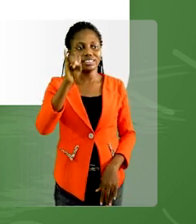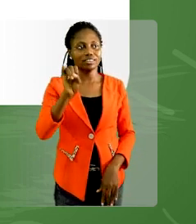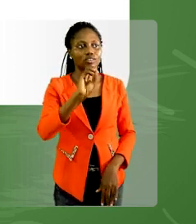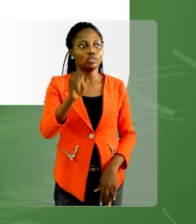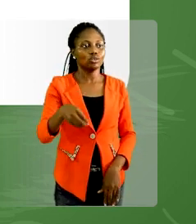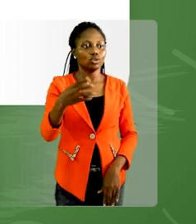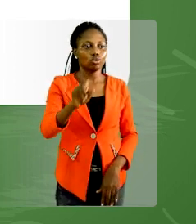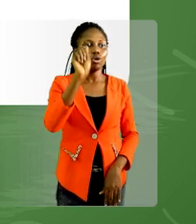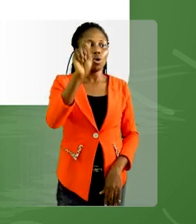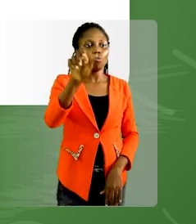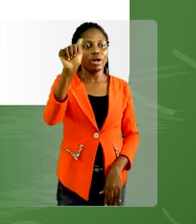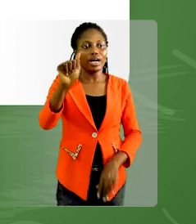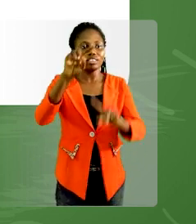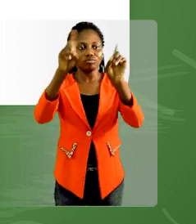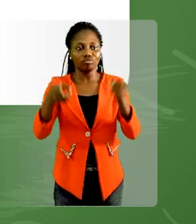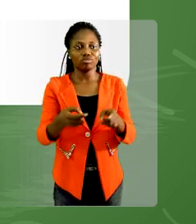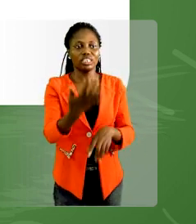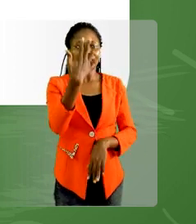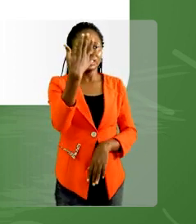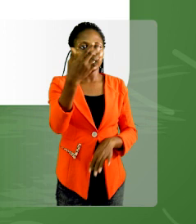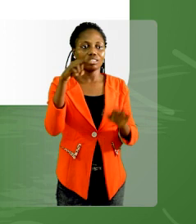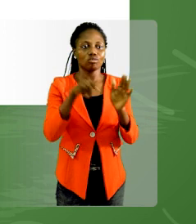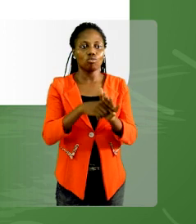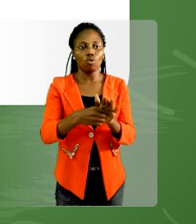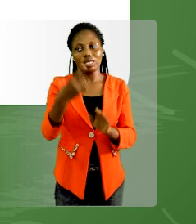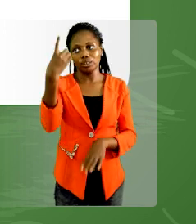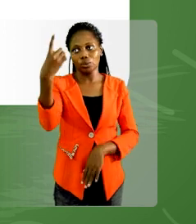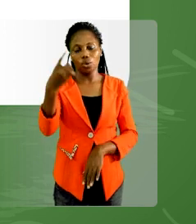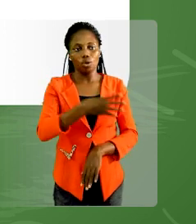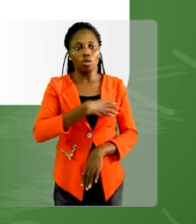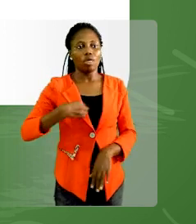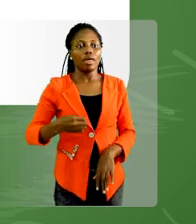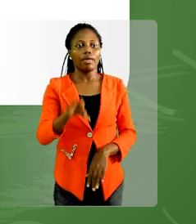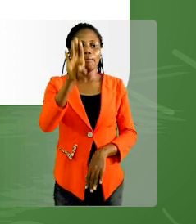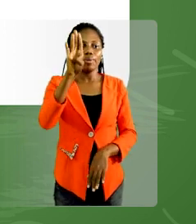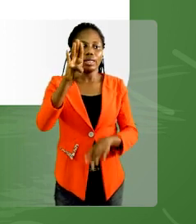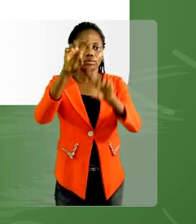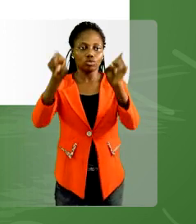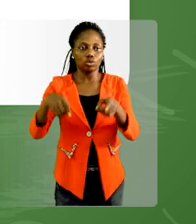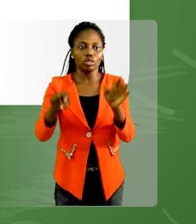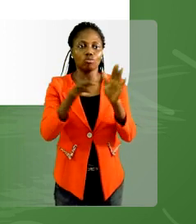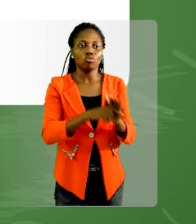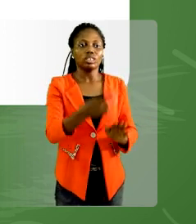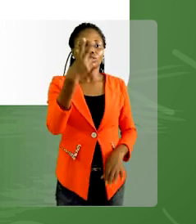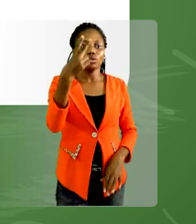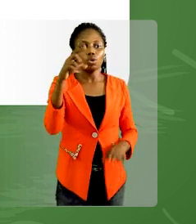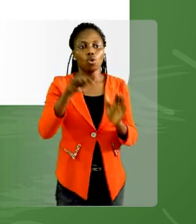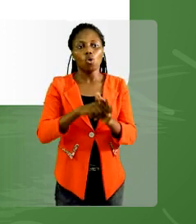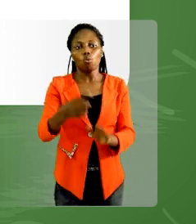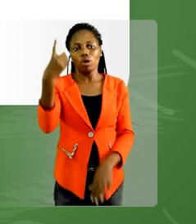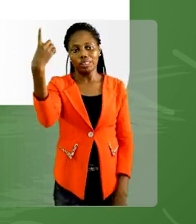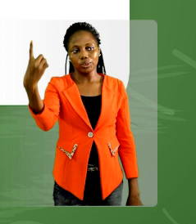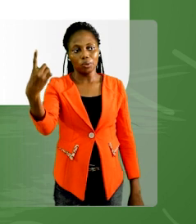donne les points A de coordonnées 5, moins 1, et B de coordonnées moins 2, moins